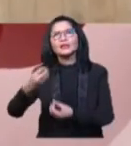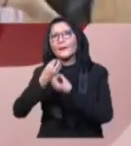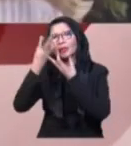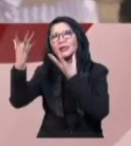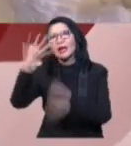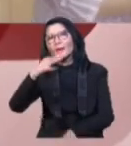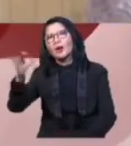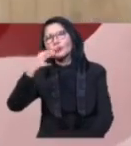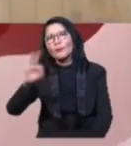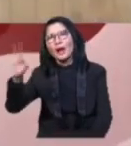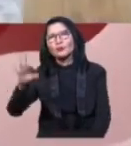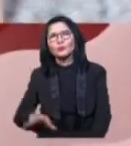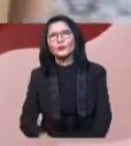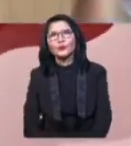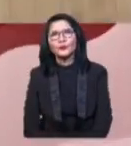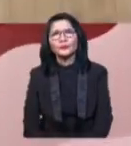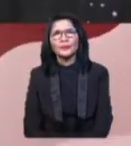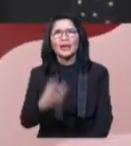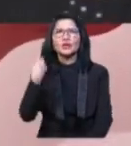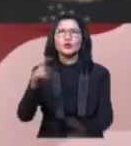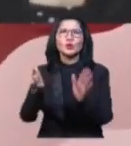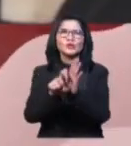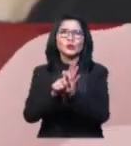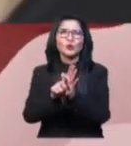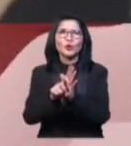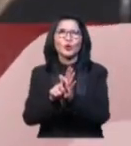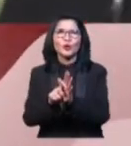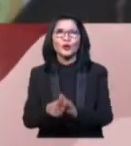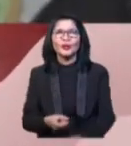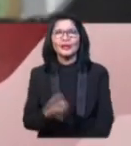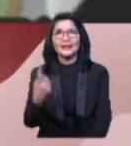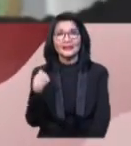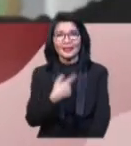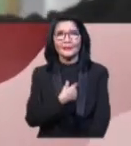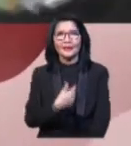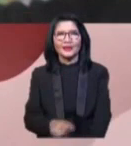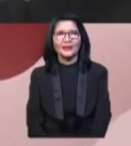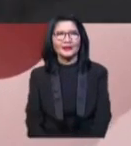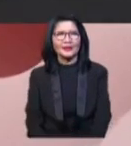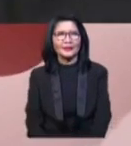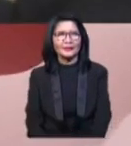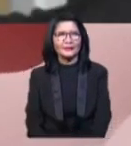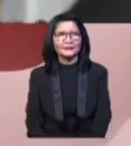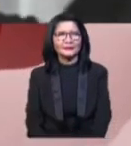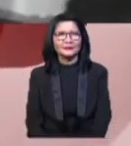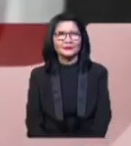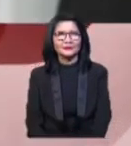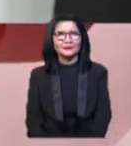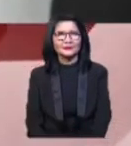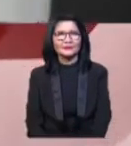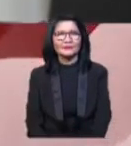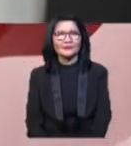terbaru. Nah itu mungkin contoh kecil dari kami, tapi ya kalau peluang pasti selalu ada